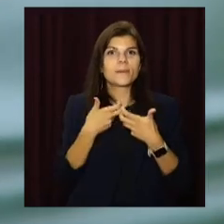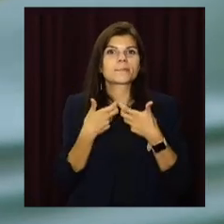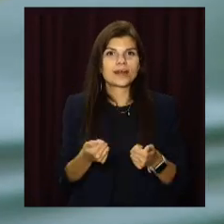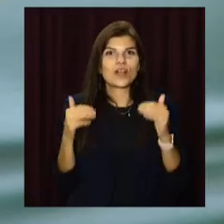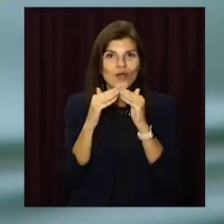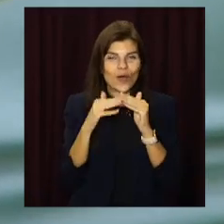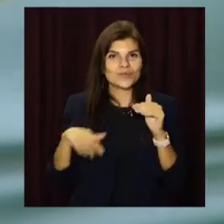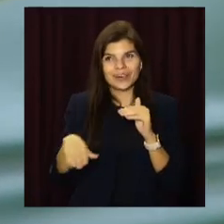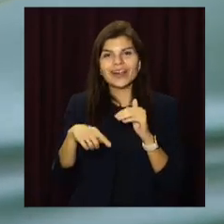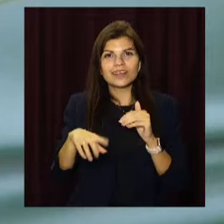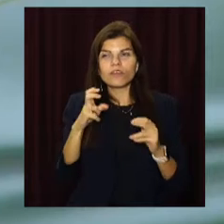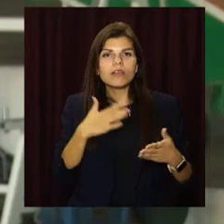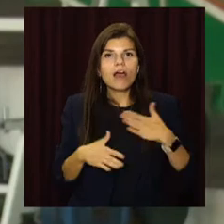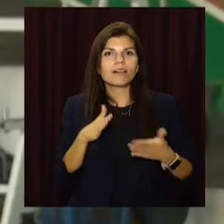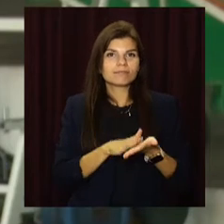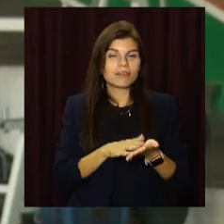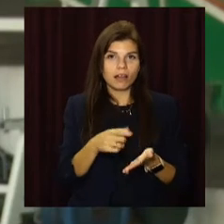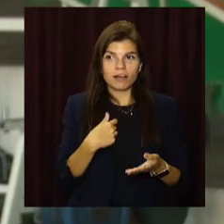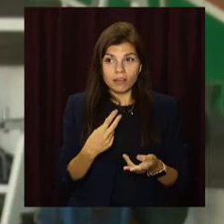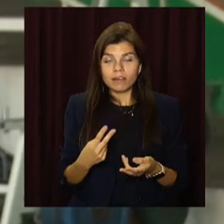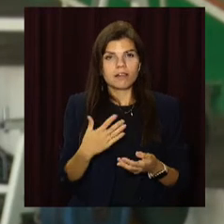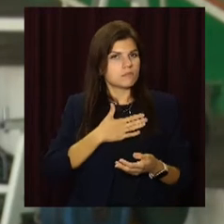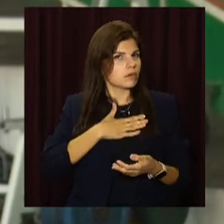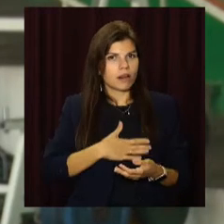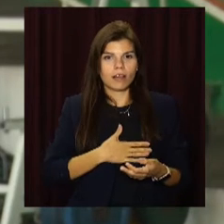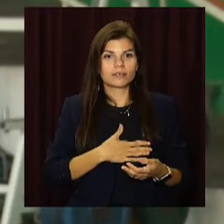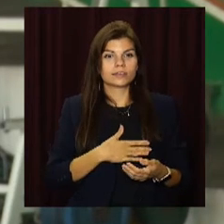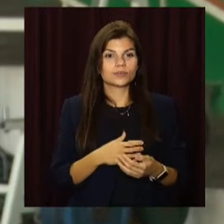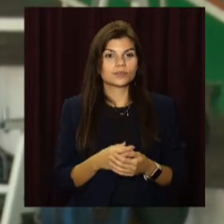надихає на нові спортивні звершення. Насправді приємно те, що